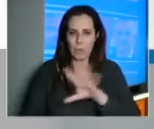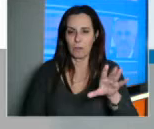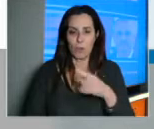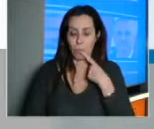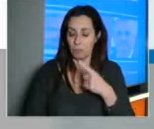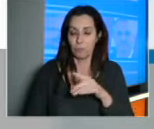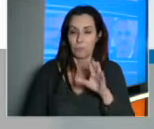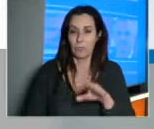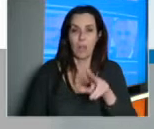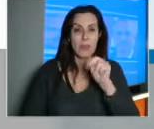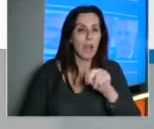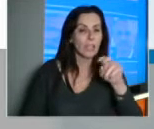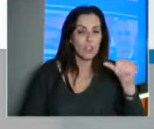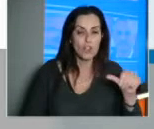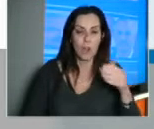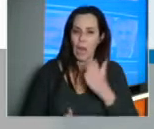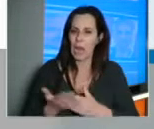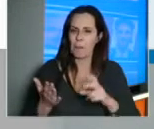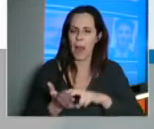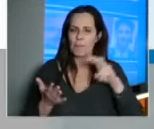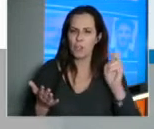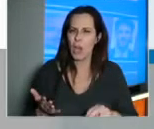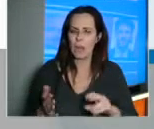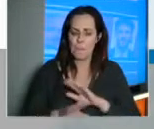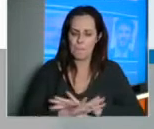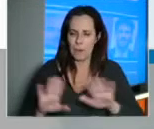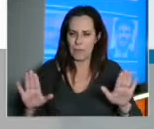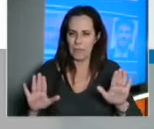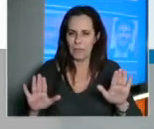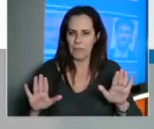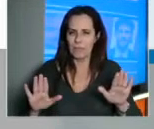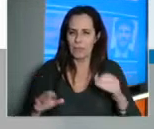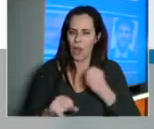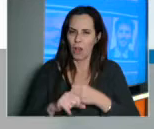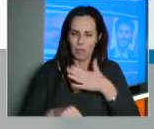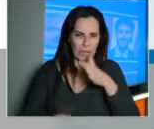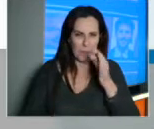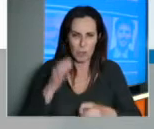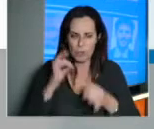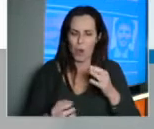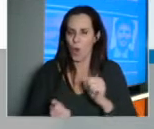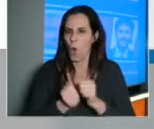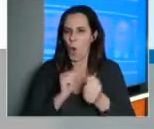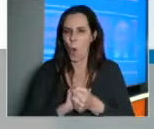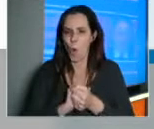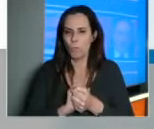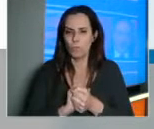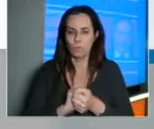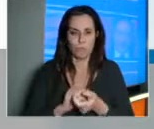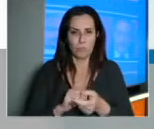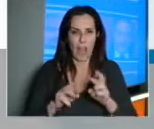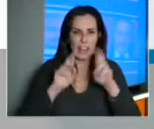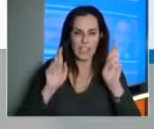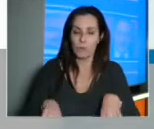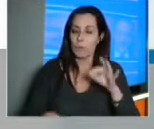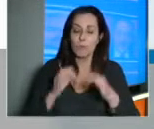היא טוענת שלמעשה נתן אשל חלק מהפרישה שלו בלי לערב הליכים משפטיים או נציבות שירות המדינה או